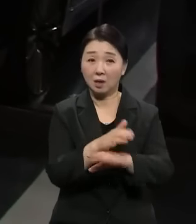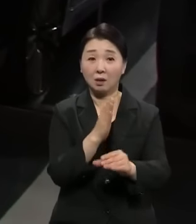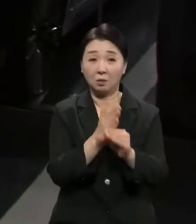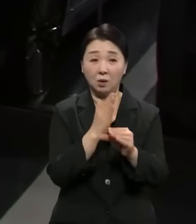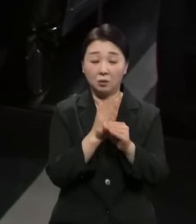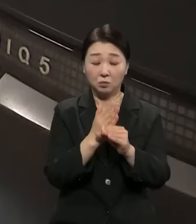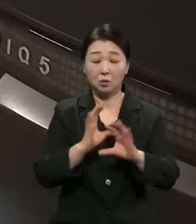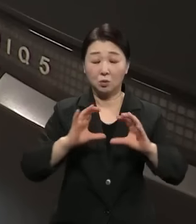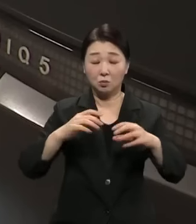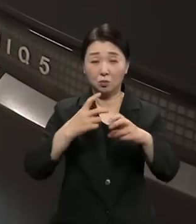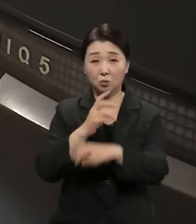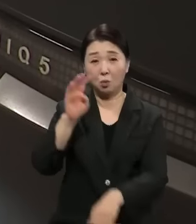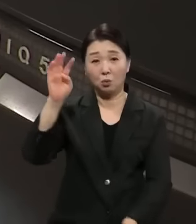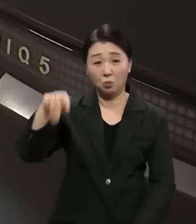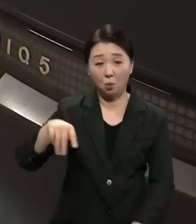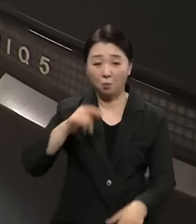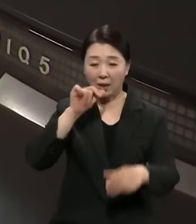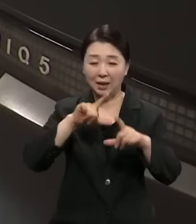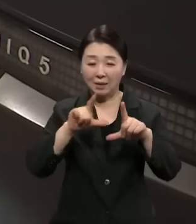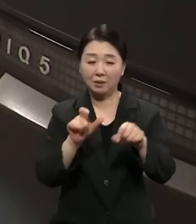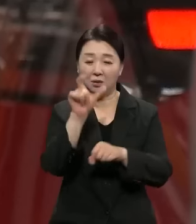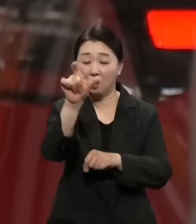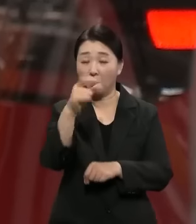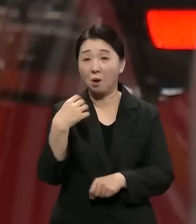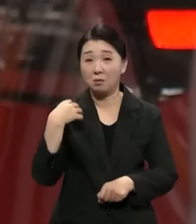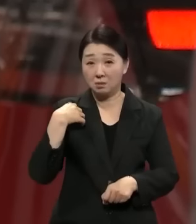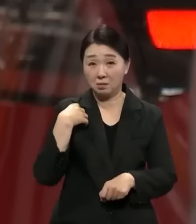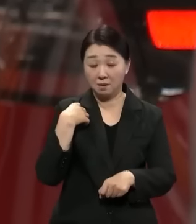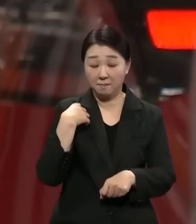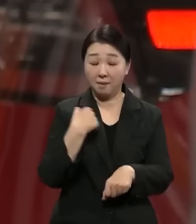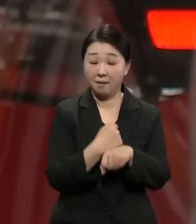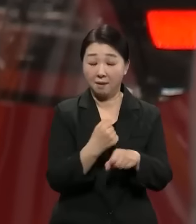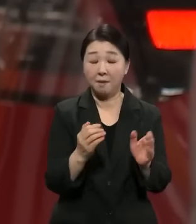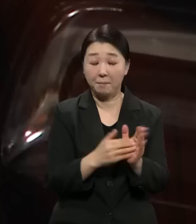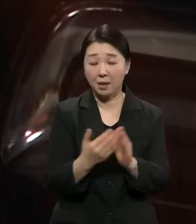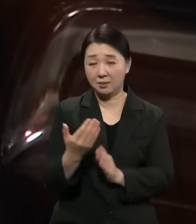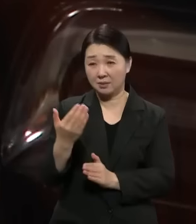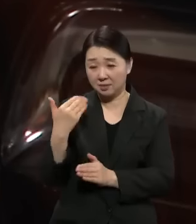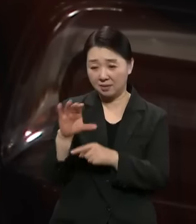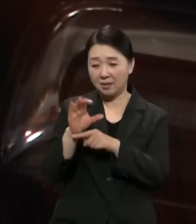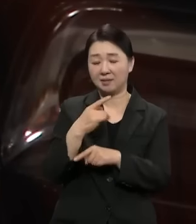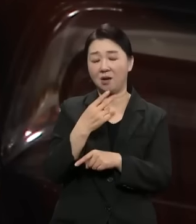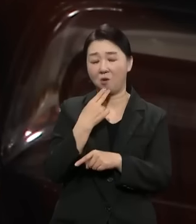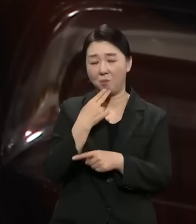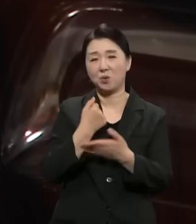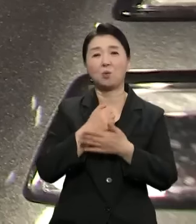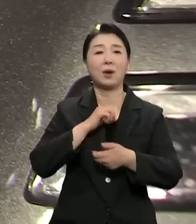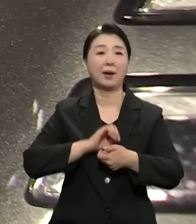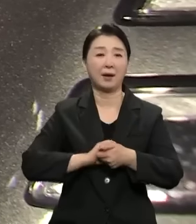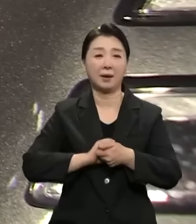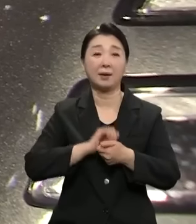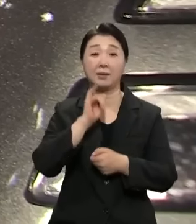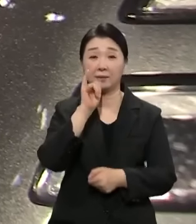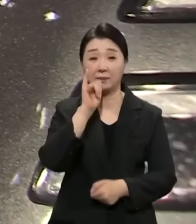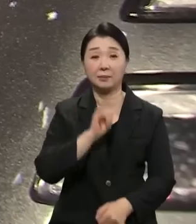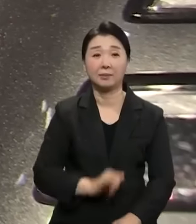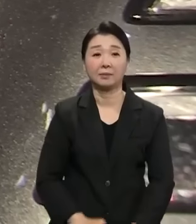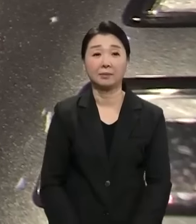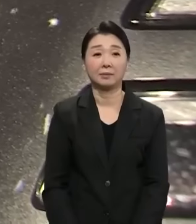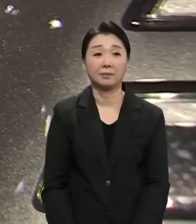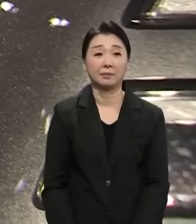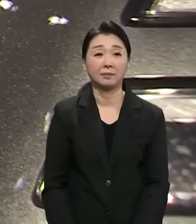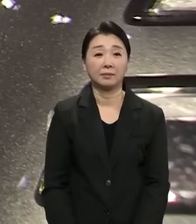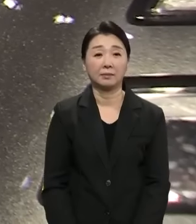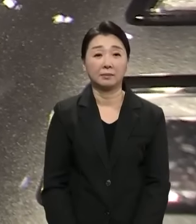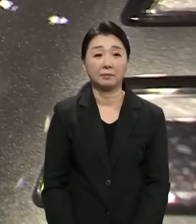2월부터 배터리 정보 등록을 의무화하기로 했지만 그 이전 차량엔 소급되지 않아 한계가 있던 지적도 나옵니다 JTBC